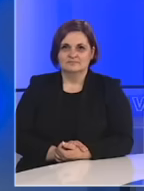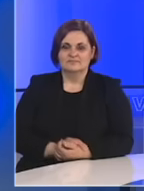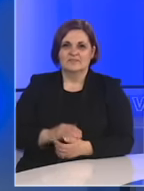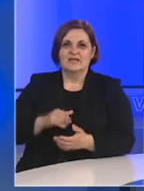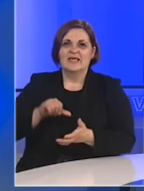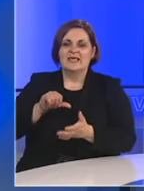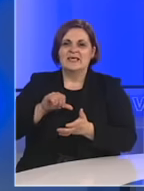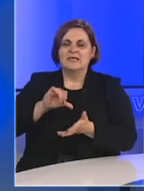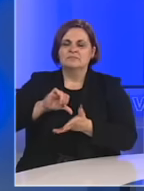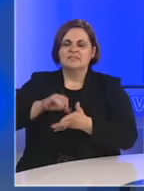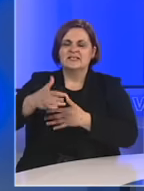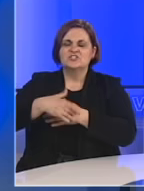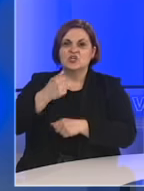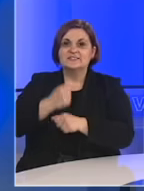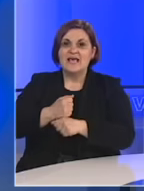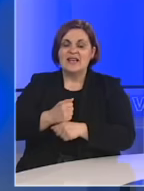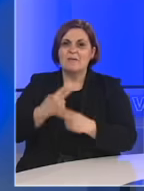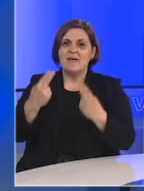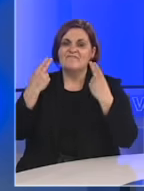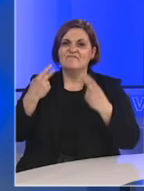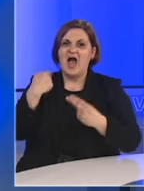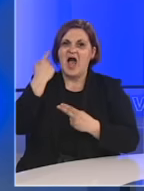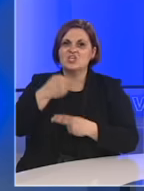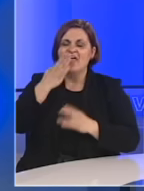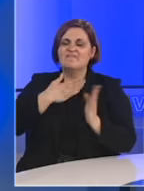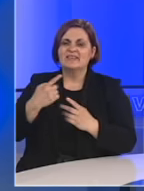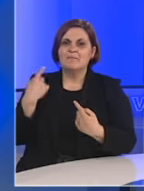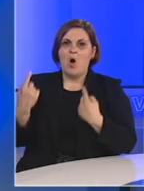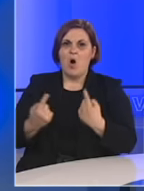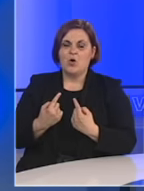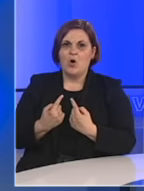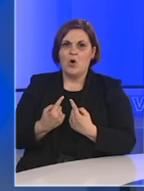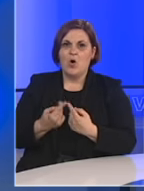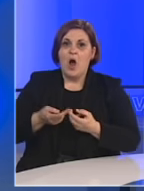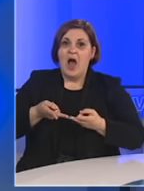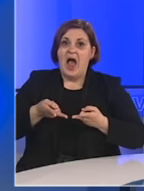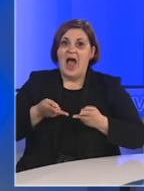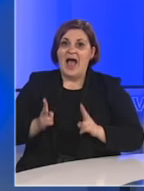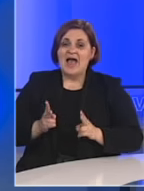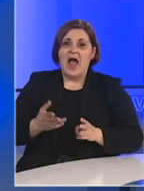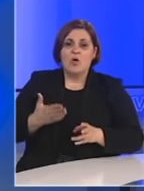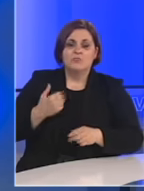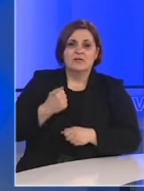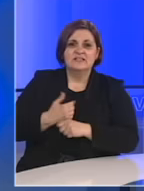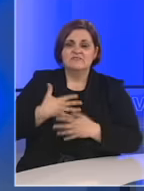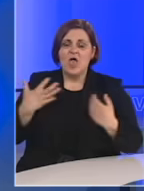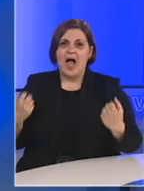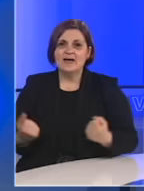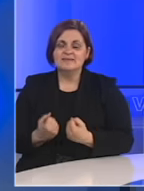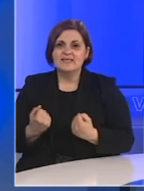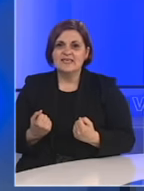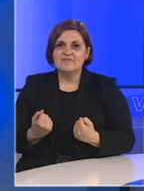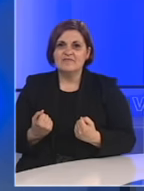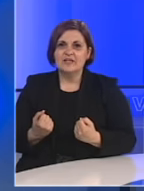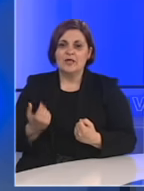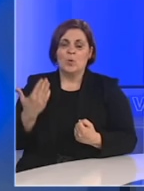Centri za socijalni rad imaju važnu ulogu u vanrednim okolnostima. Kako provode svoje aktivnosti